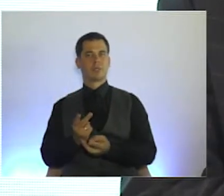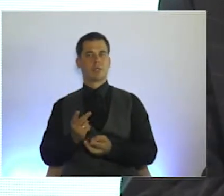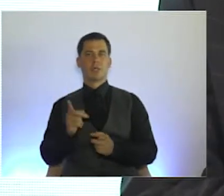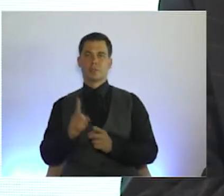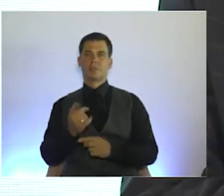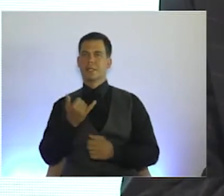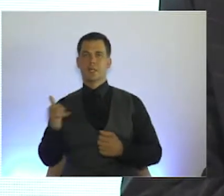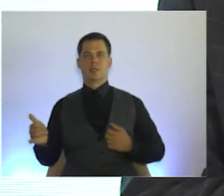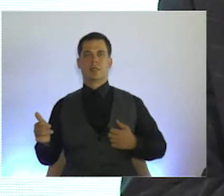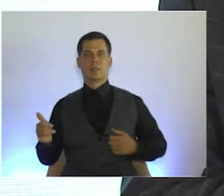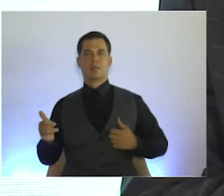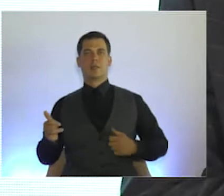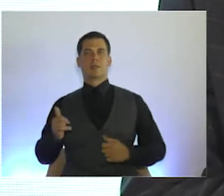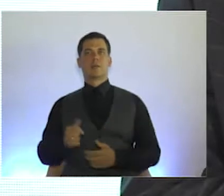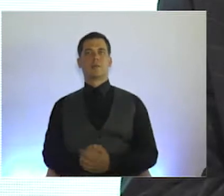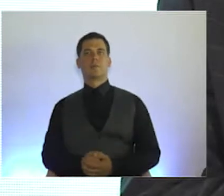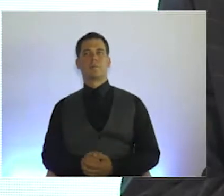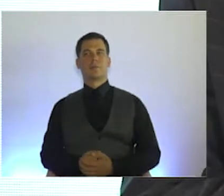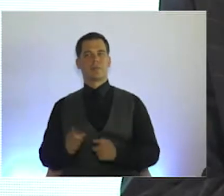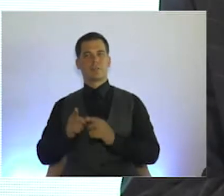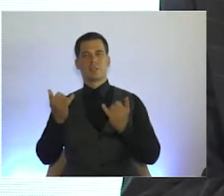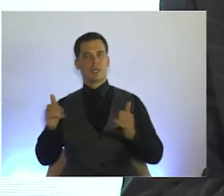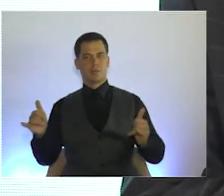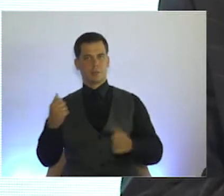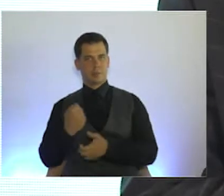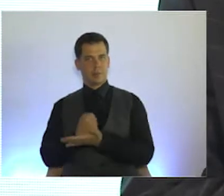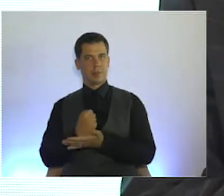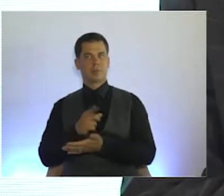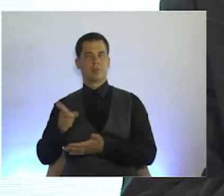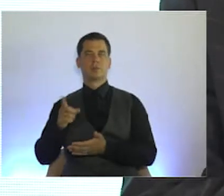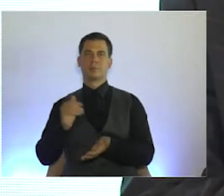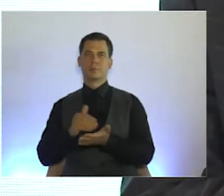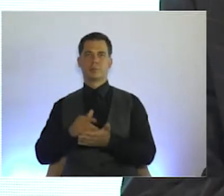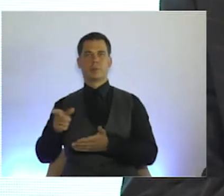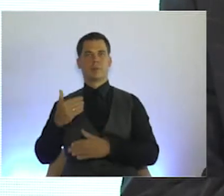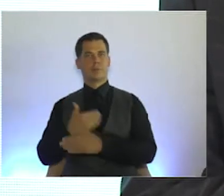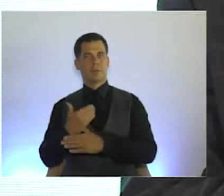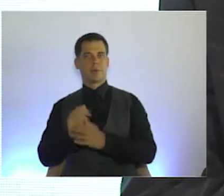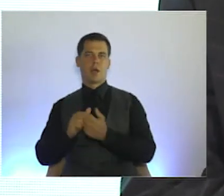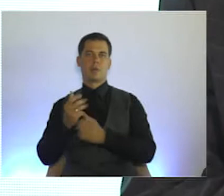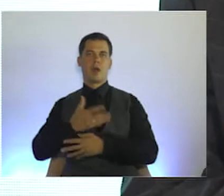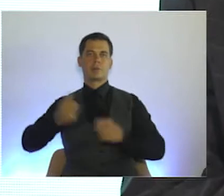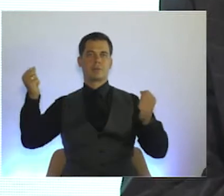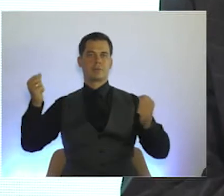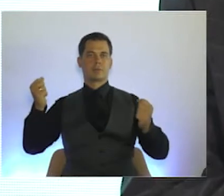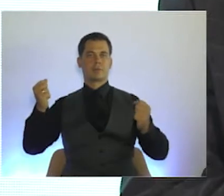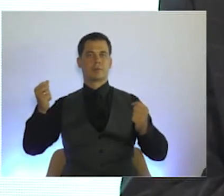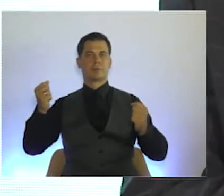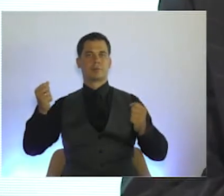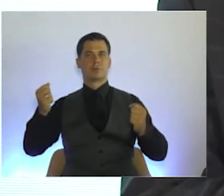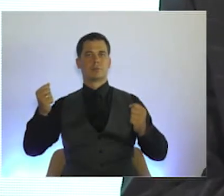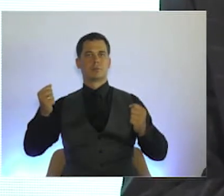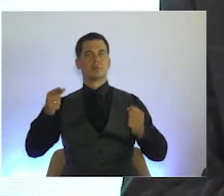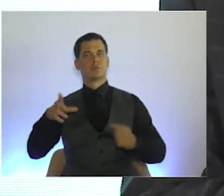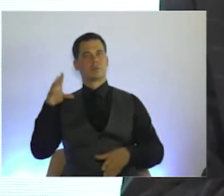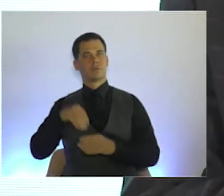innych instrumentów, innych środków wymagają przedsiębiorcy czy absolwenci, na przykład w